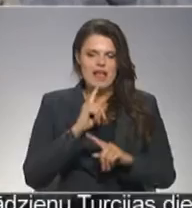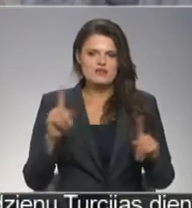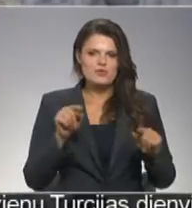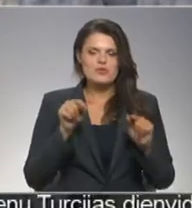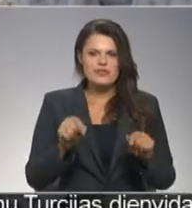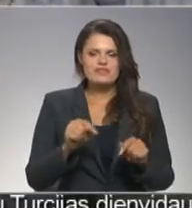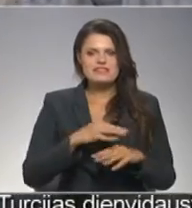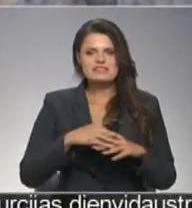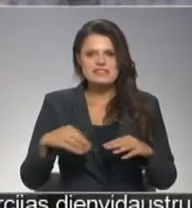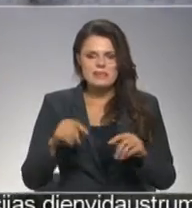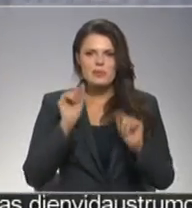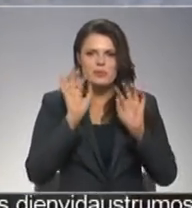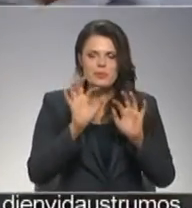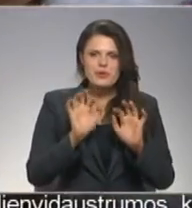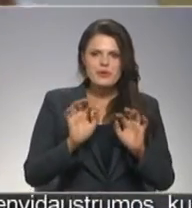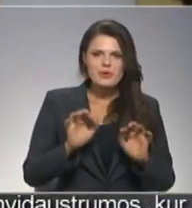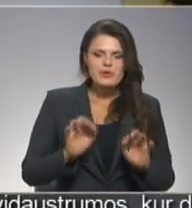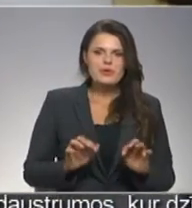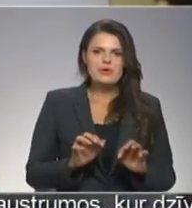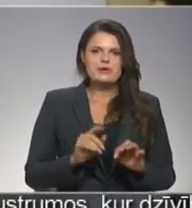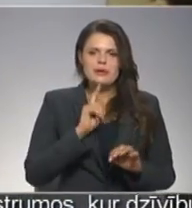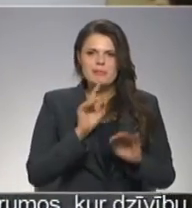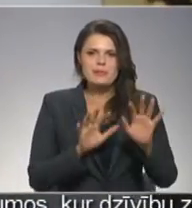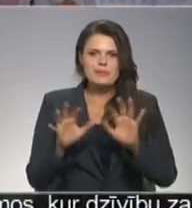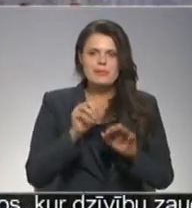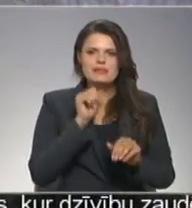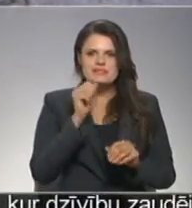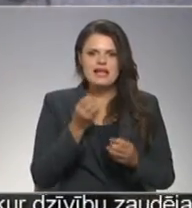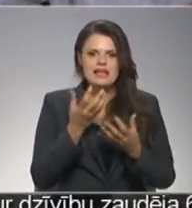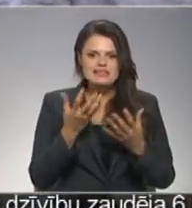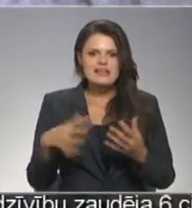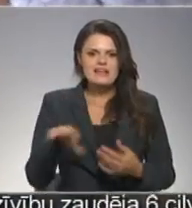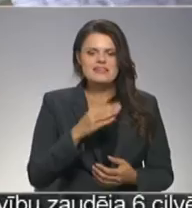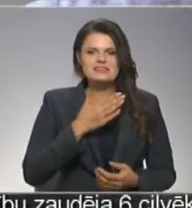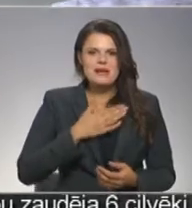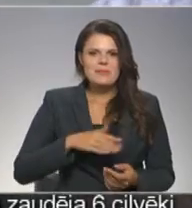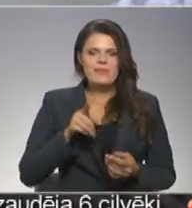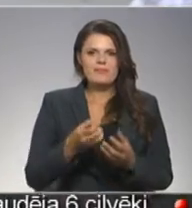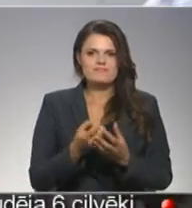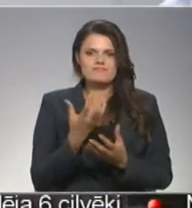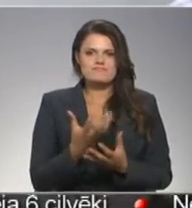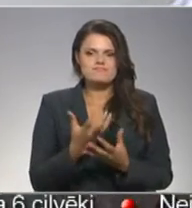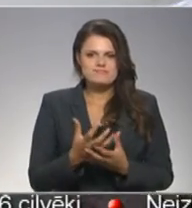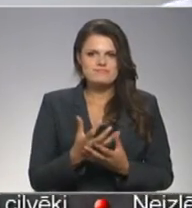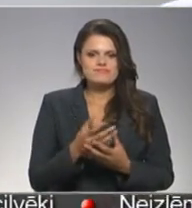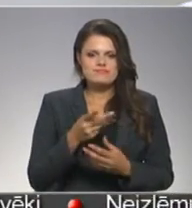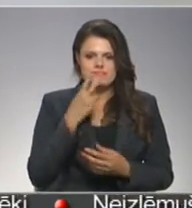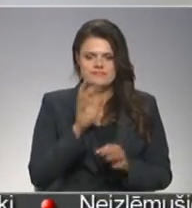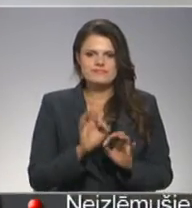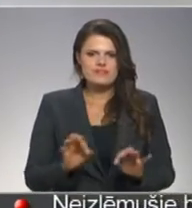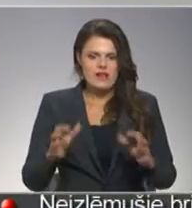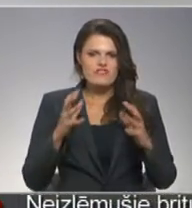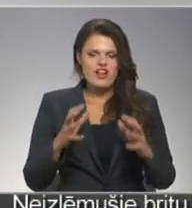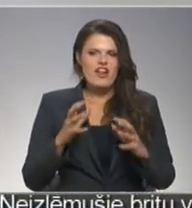ar strīpām, ar punktiņiem, ar marmurēmi, zaļu ziedu. Visiem patīk Henry Bokstos. Redziet,